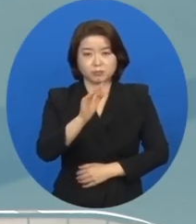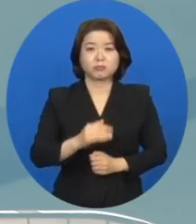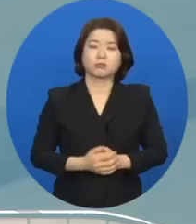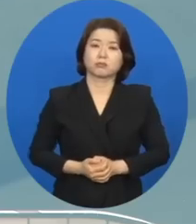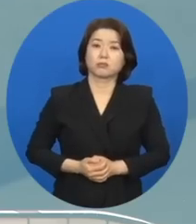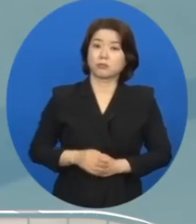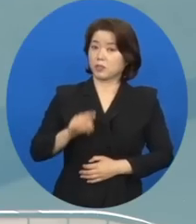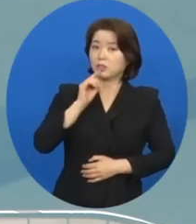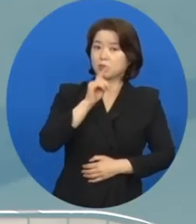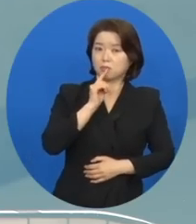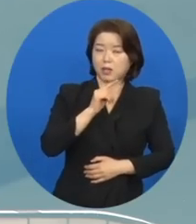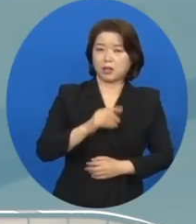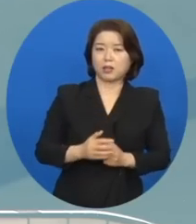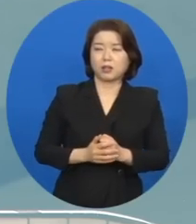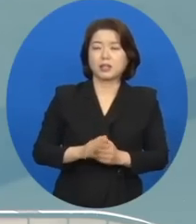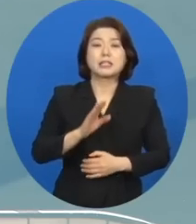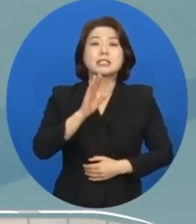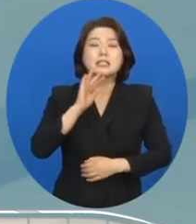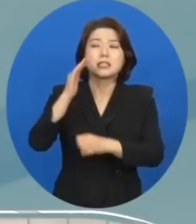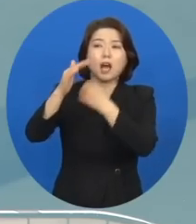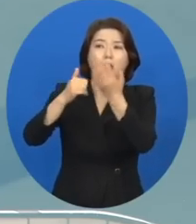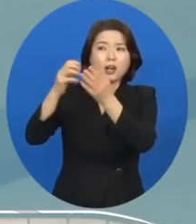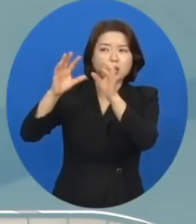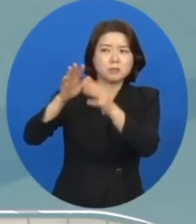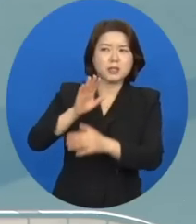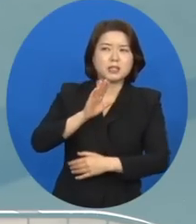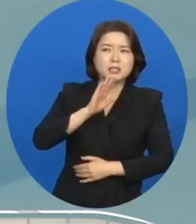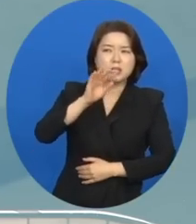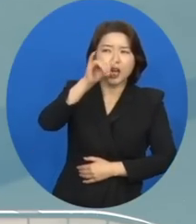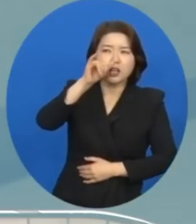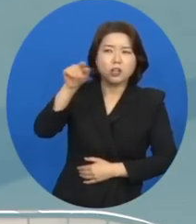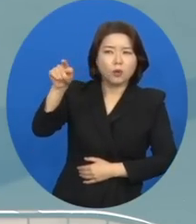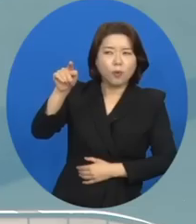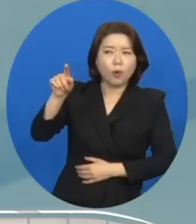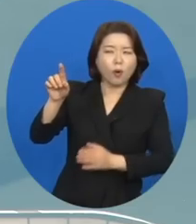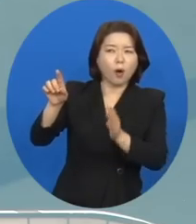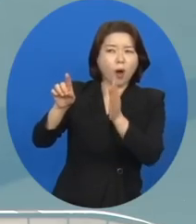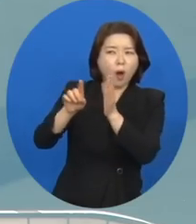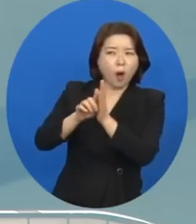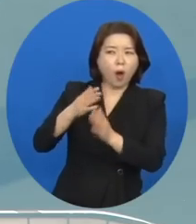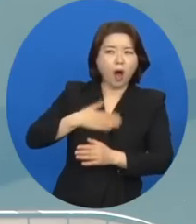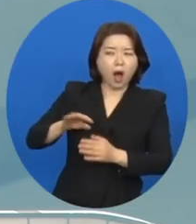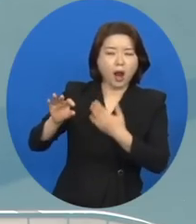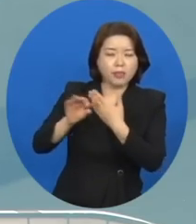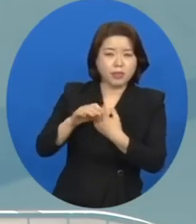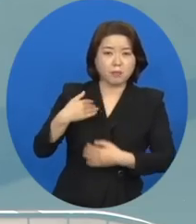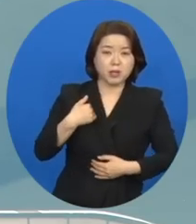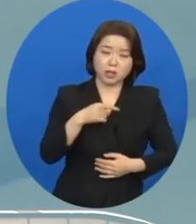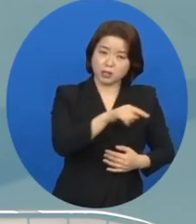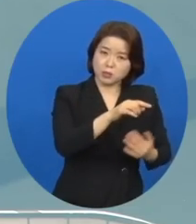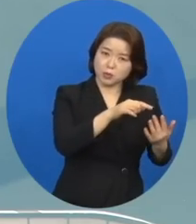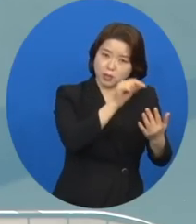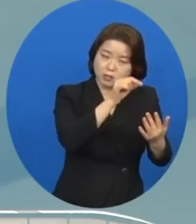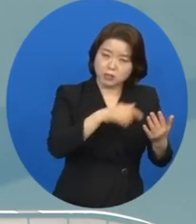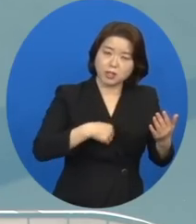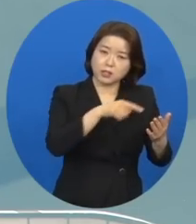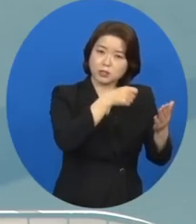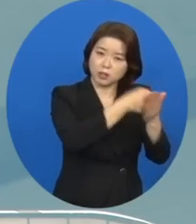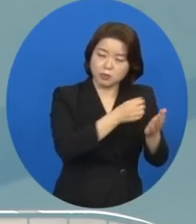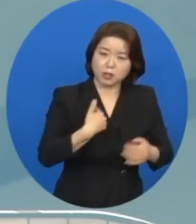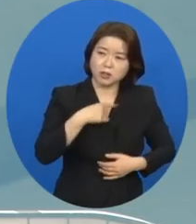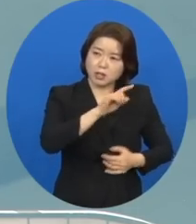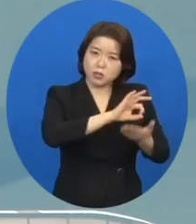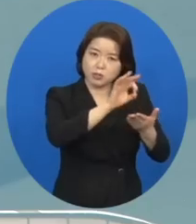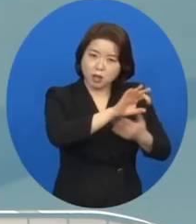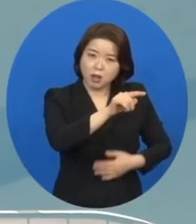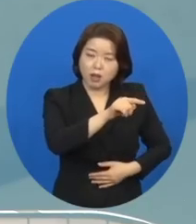하나님의 나라가 정말 있다는 것을 알았다면 내가 그렇게 선택했겠나, 내가 그렇게 결정했겠나, 내가 그렇게 돈을